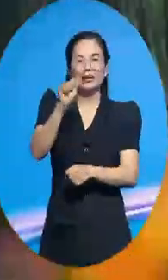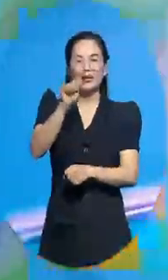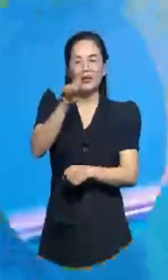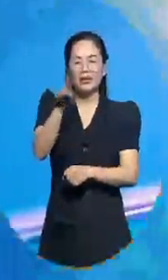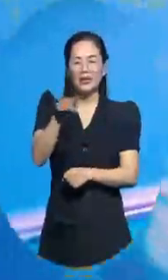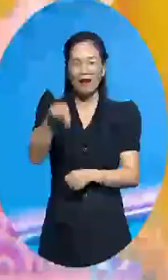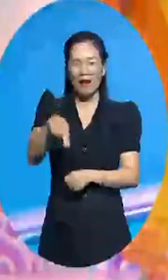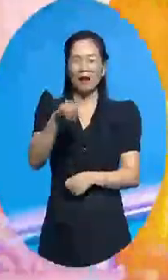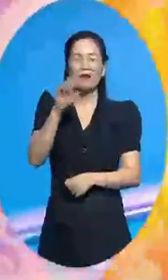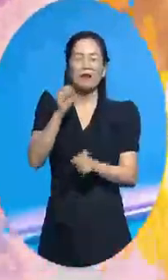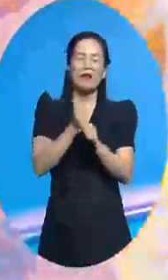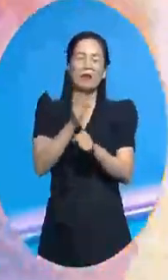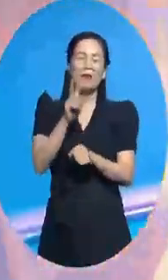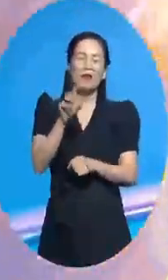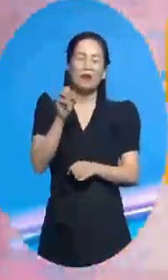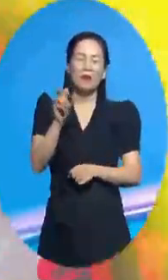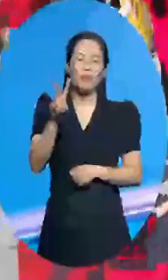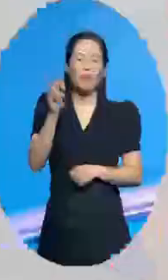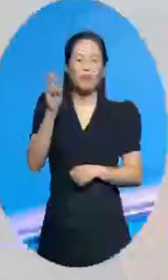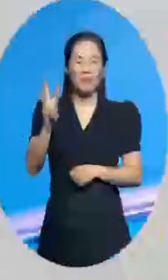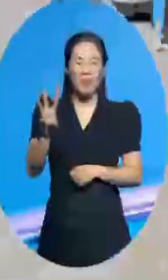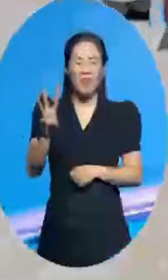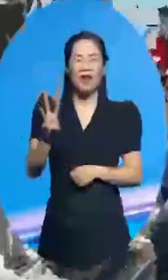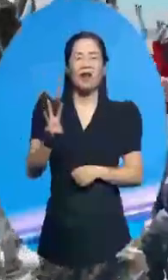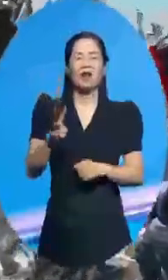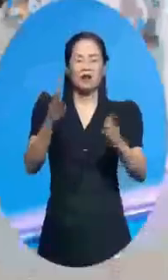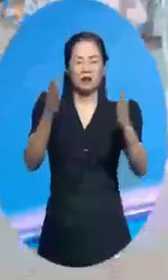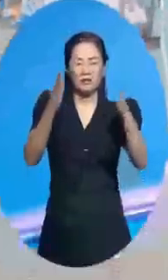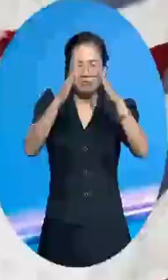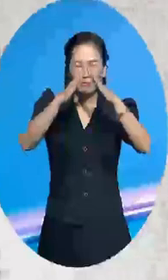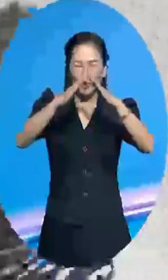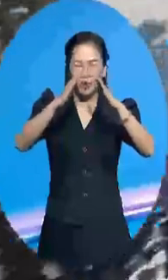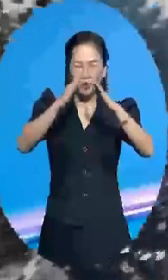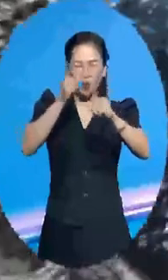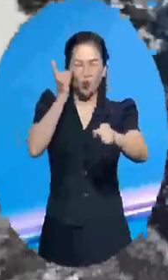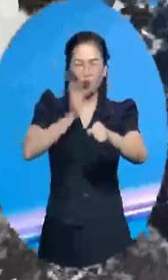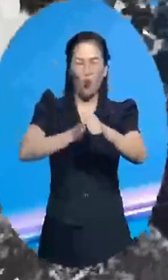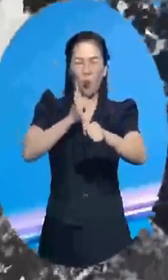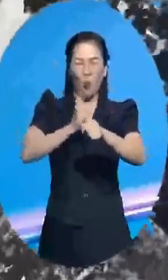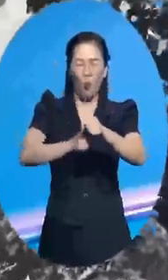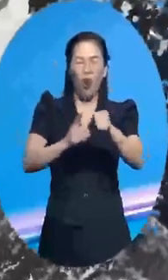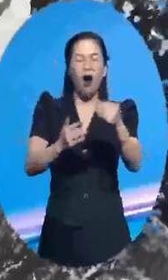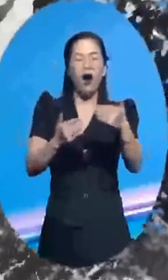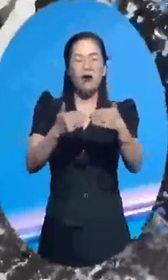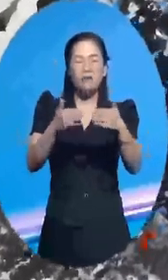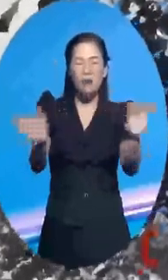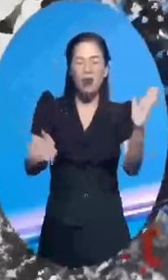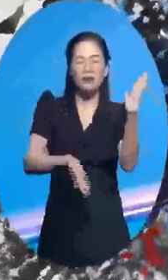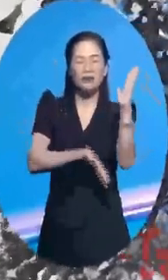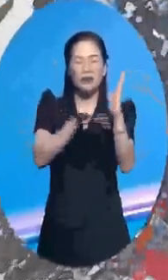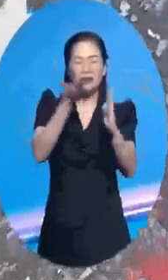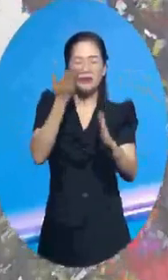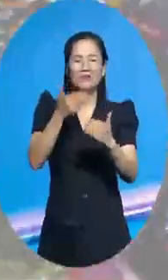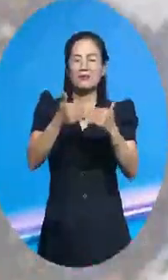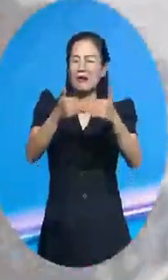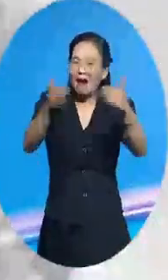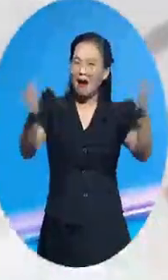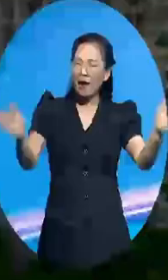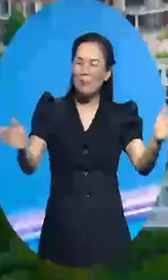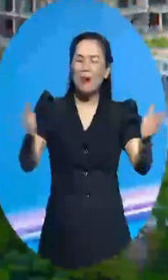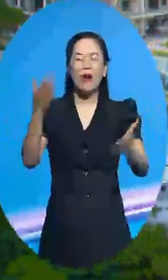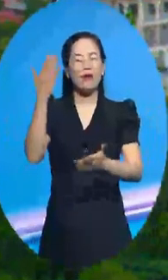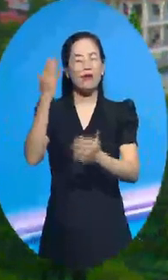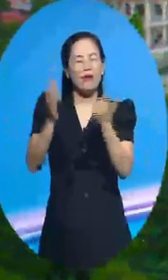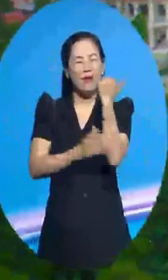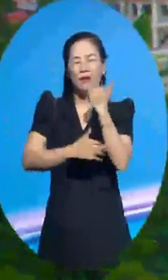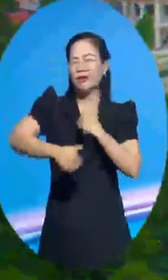và khánh thành tòa giảng đường trên núi lớn nhất thế giới với sự tham dự của đông đảo tăng ni Phật tử trong và ngoài nước. Chương trình với nhiều hoạt động